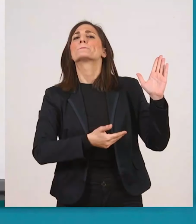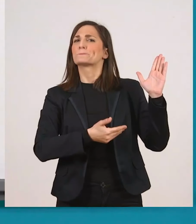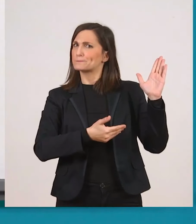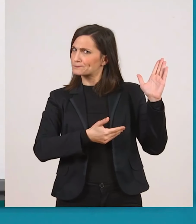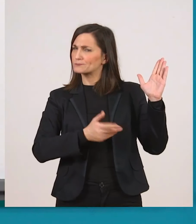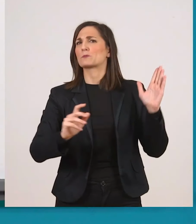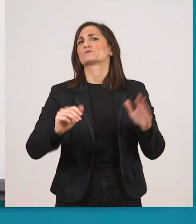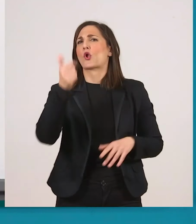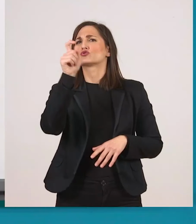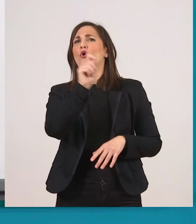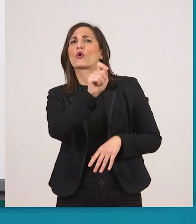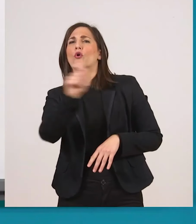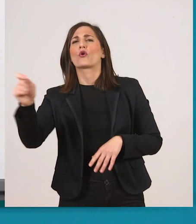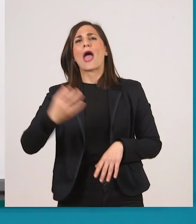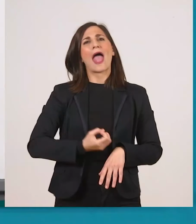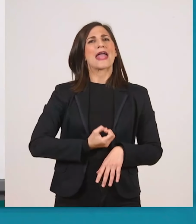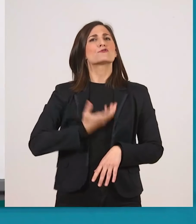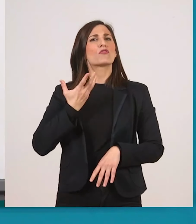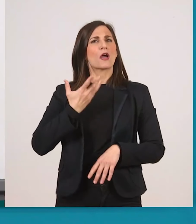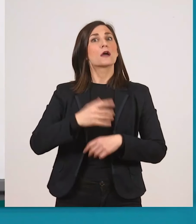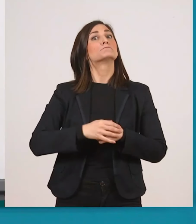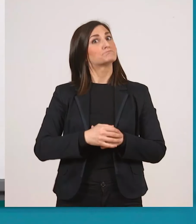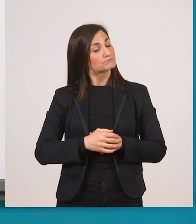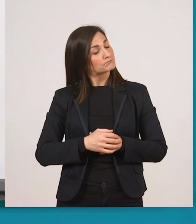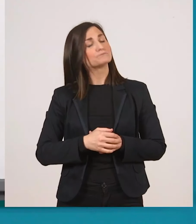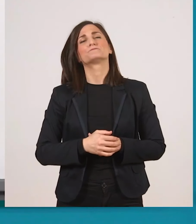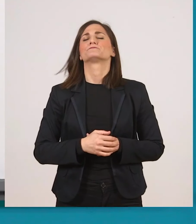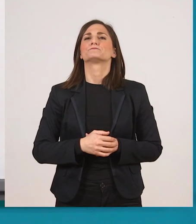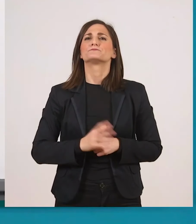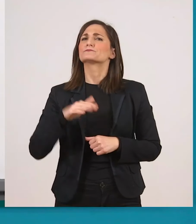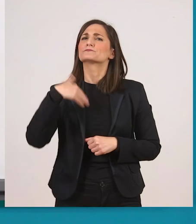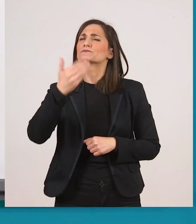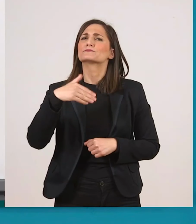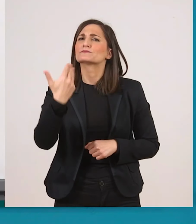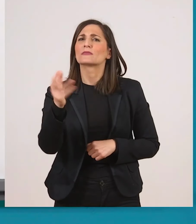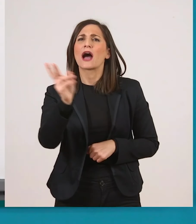Να το πρώτο ρήμα. Εδώ, πολύ ωραία. Άλλο.